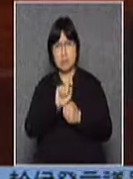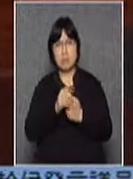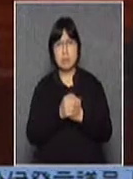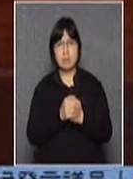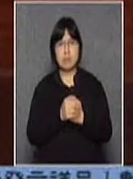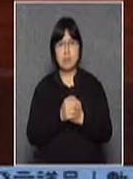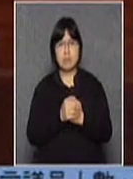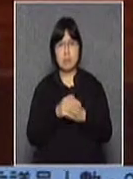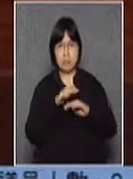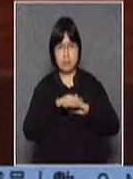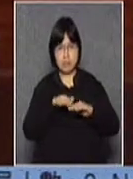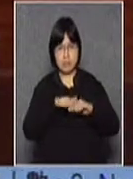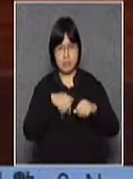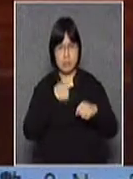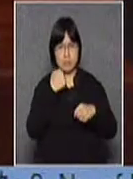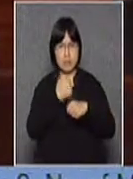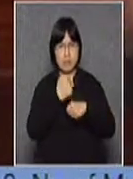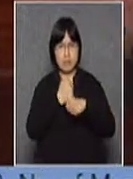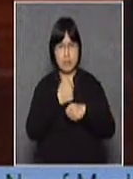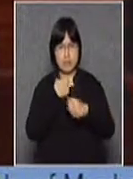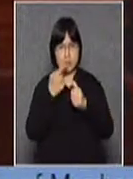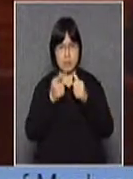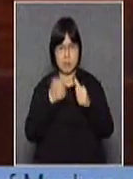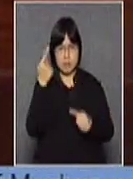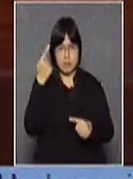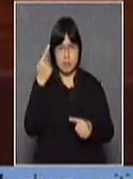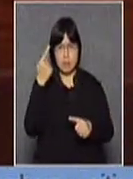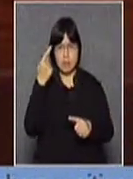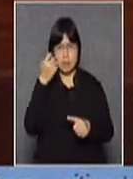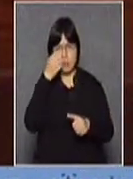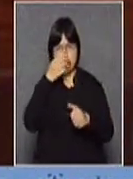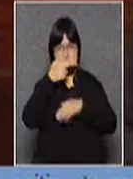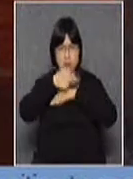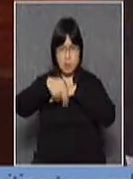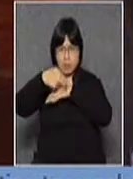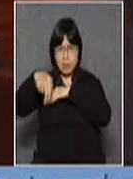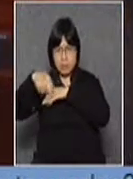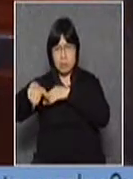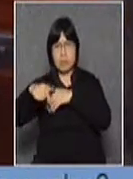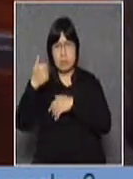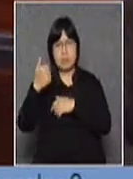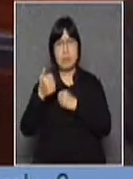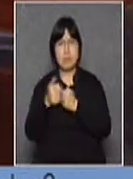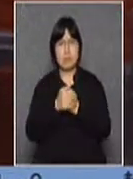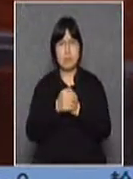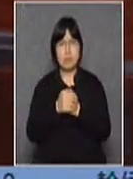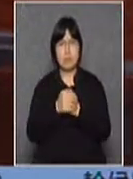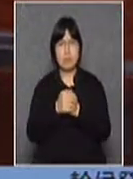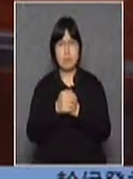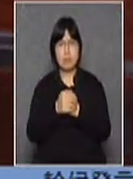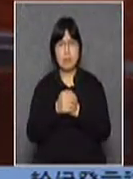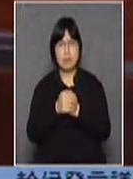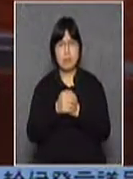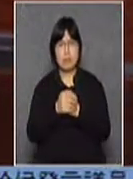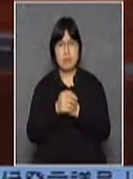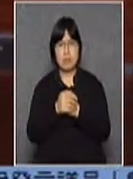一般嘅做法呢，就要先做呢個嘅全港規劃嘅設計，一個所謂即係成